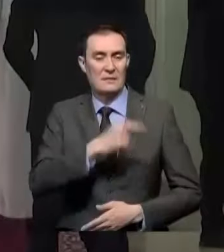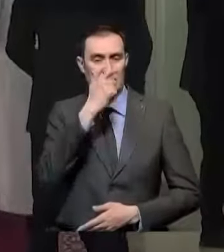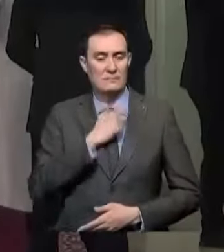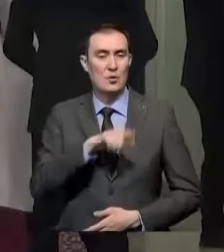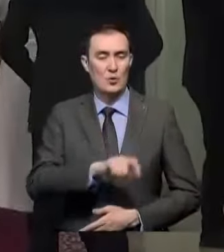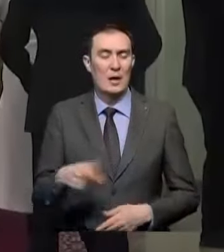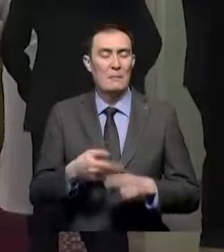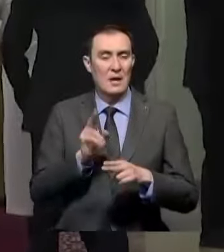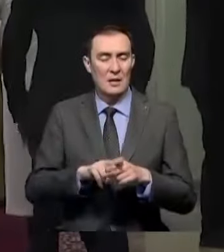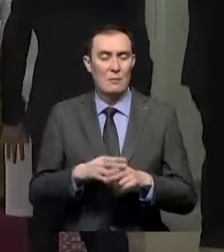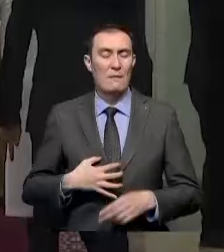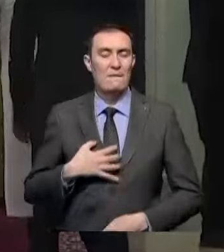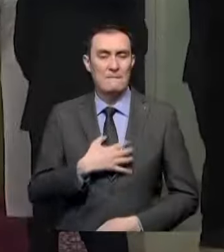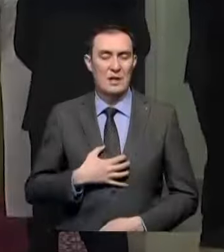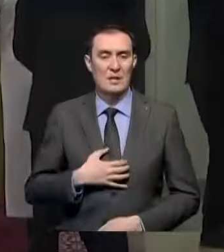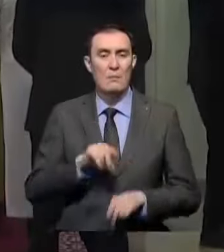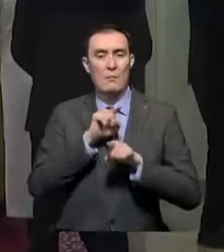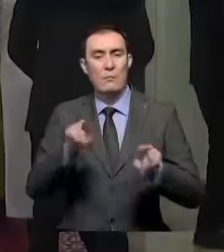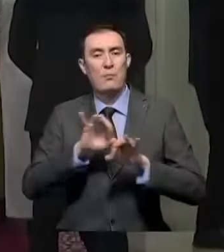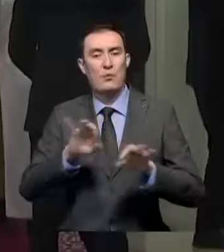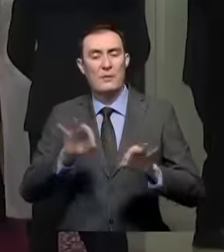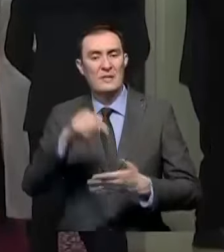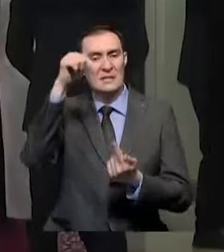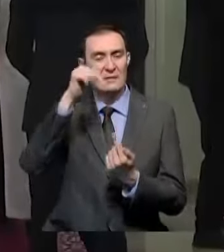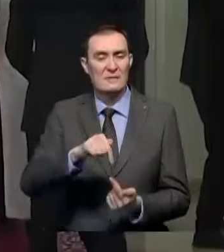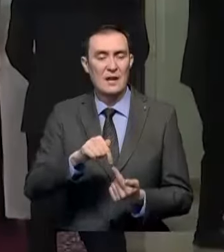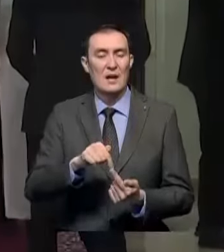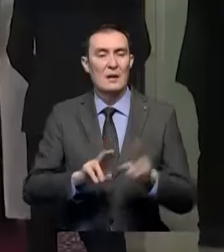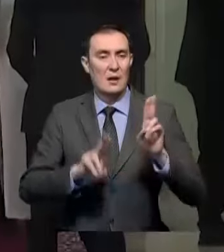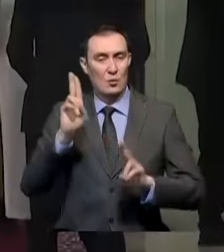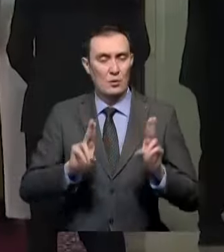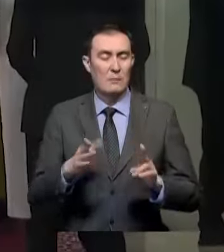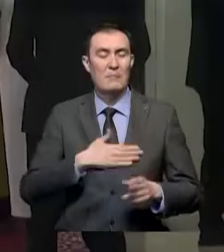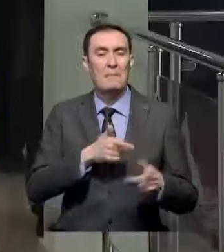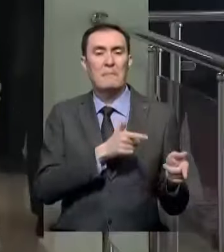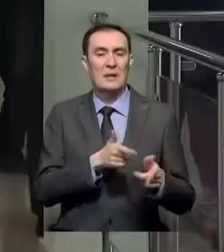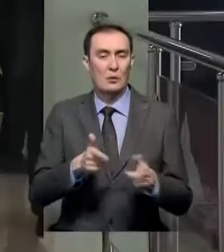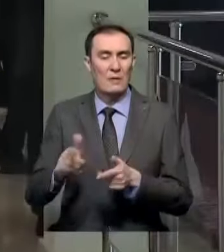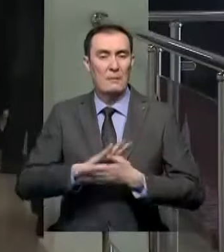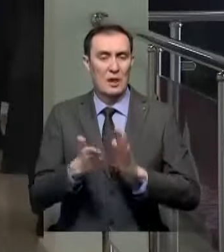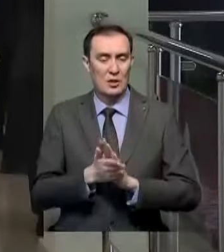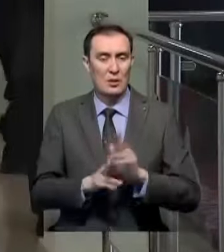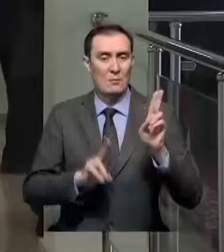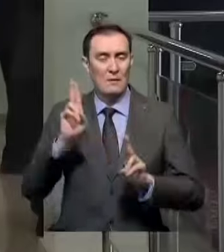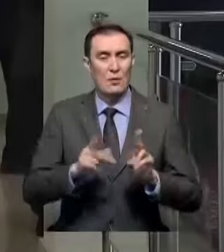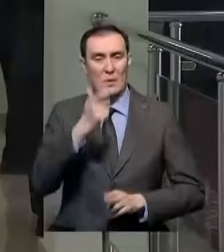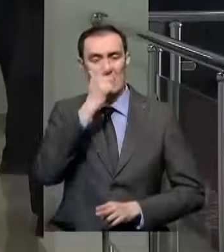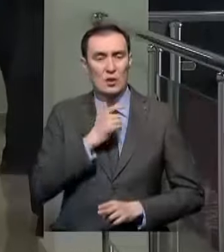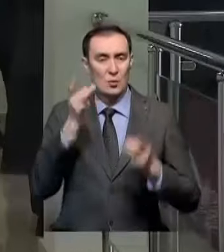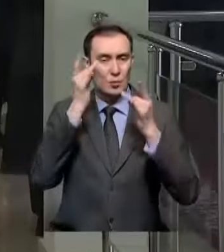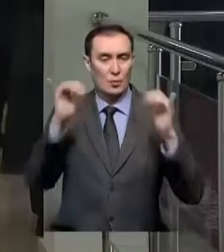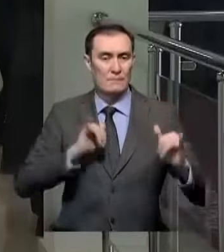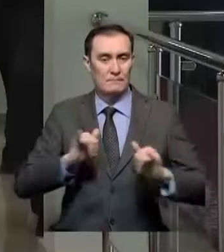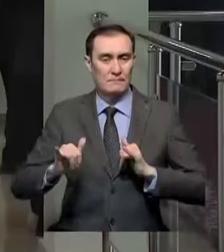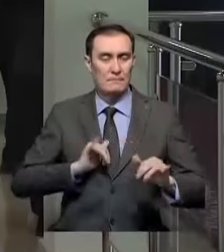людей. Поэтому очень важно вести проповеди, следуя религиозным канонам. Для этого мы подготовили положение об этикете и культуре